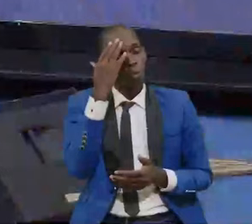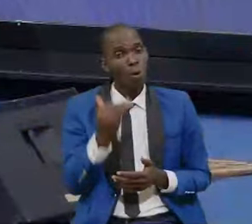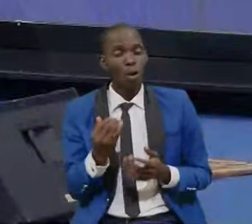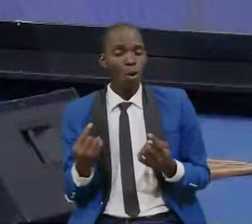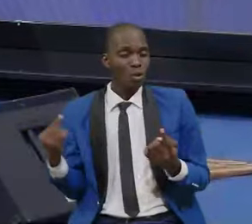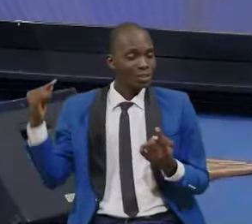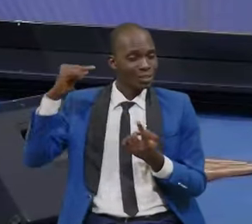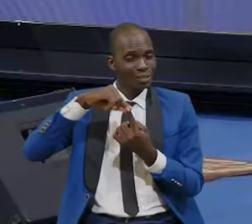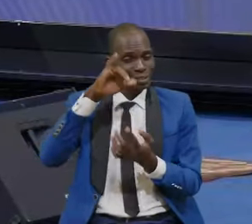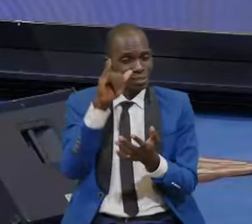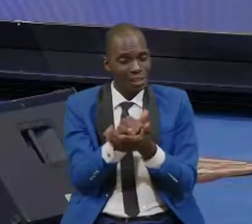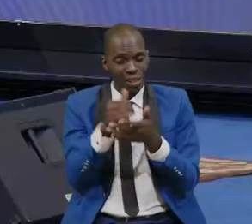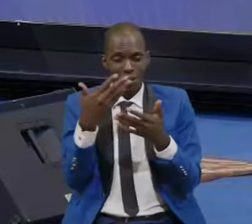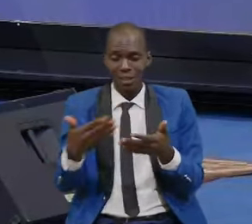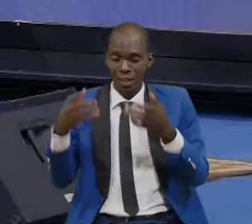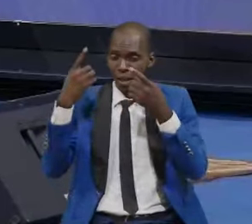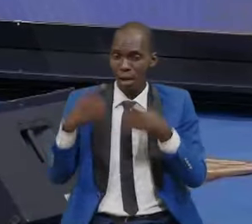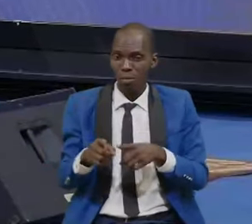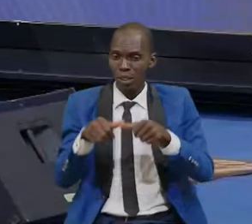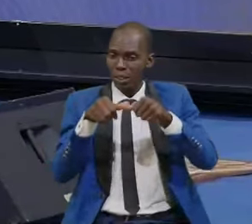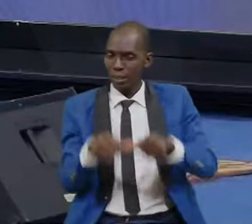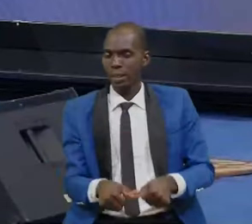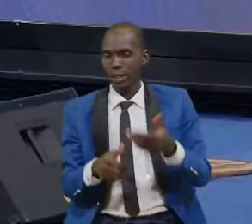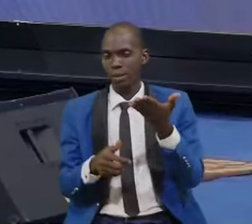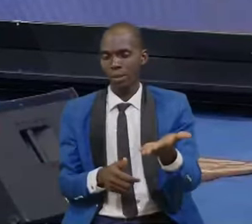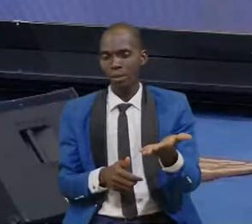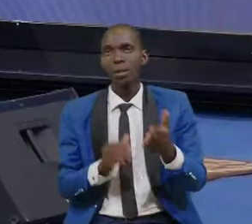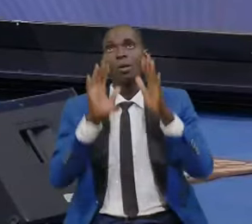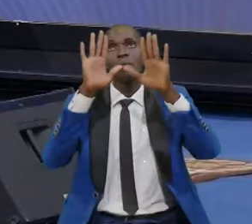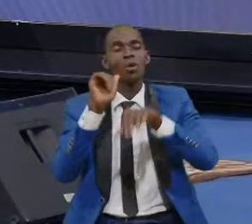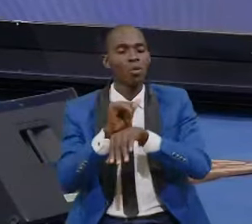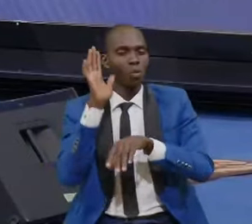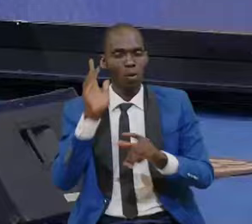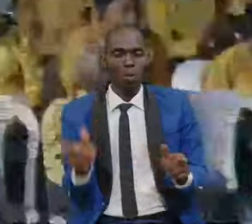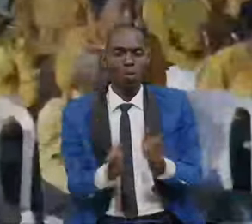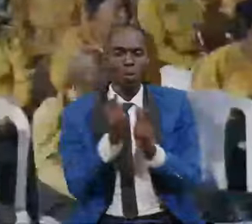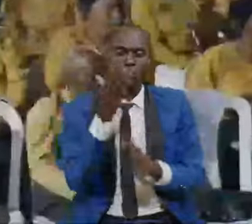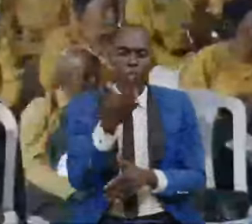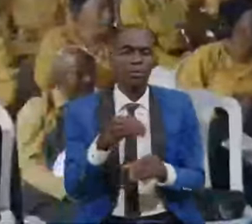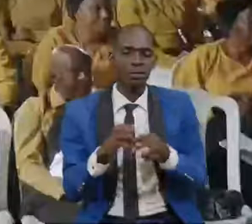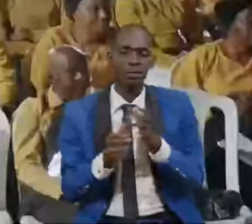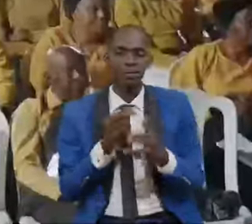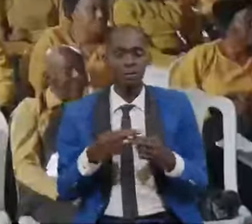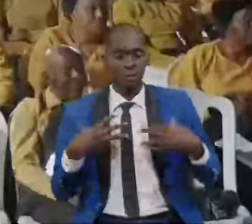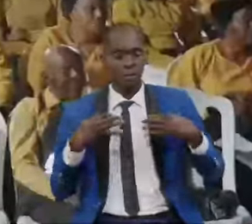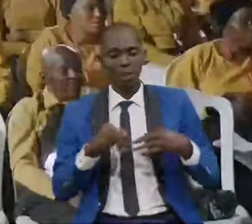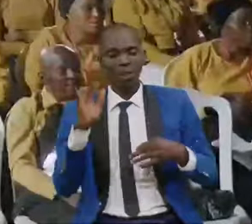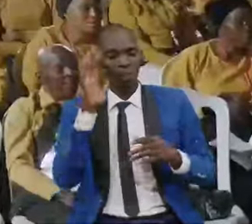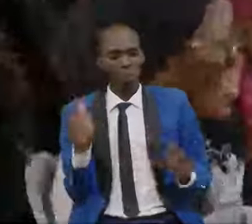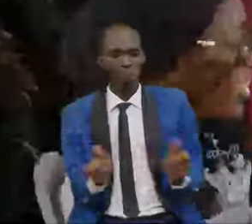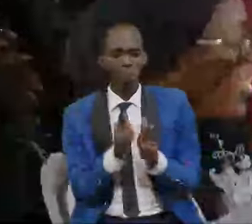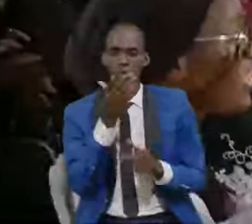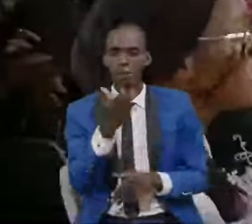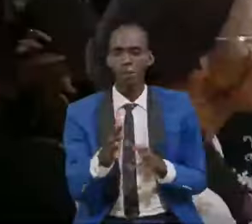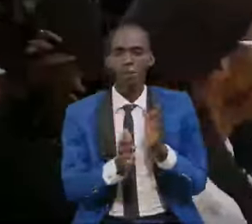Si cela n'arrive pas, reste là où tu es. Le miracle ne viendra pas. La guérison ne viendra pas. La délivrance ne